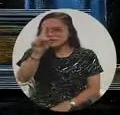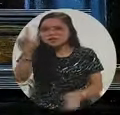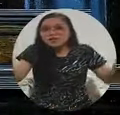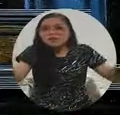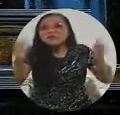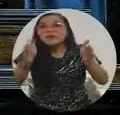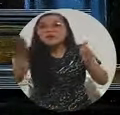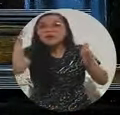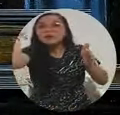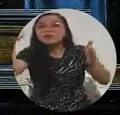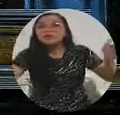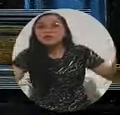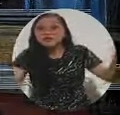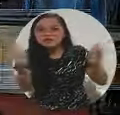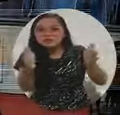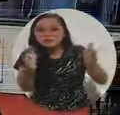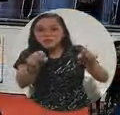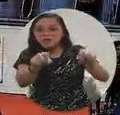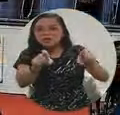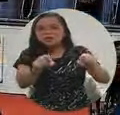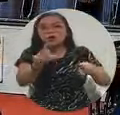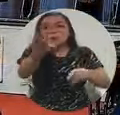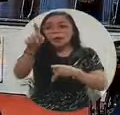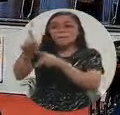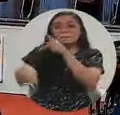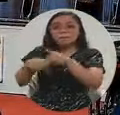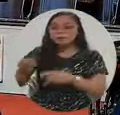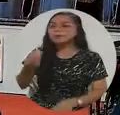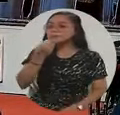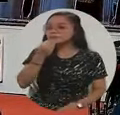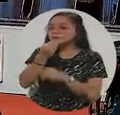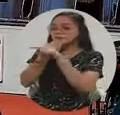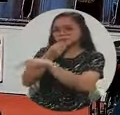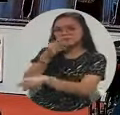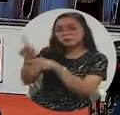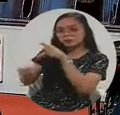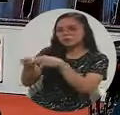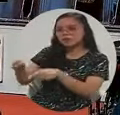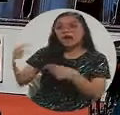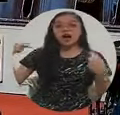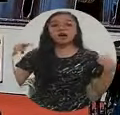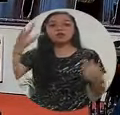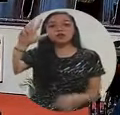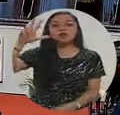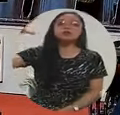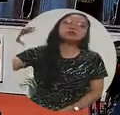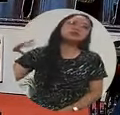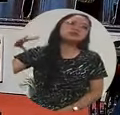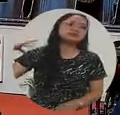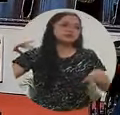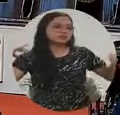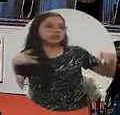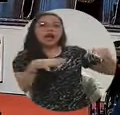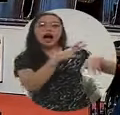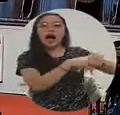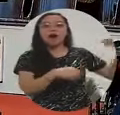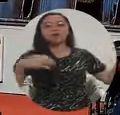We were curious. While there were people there in the table eating, doon ay tulong nga gahulat nga